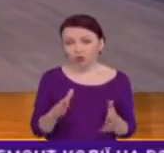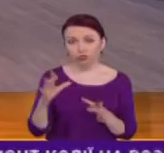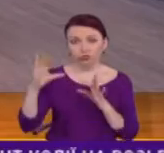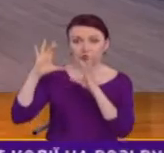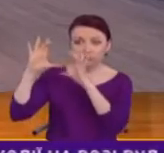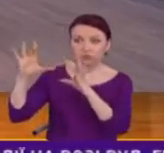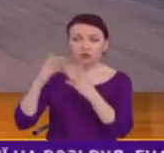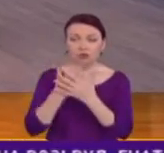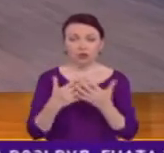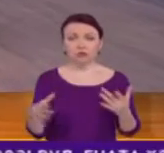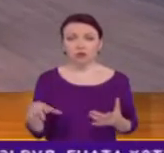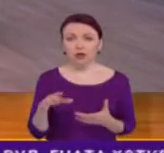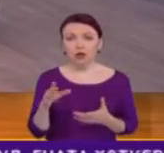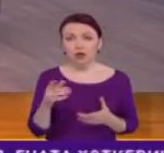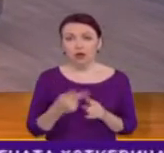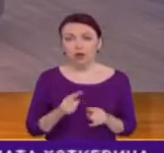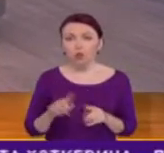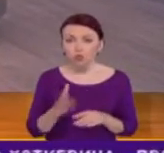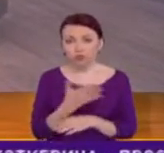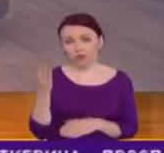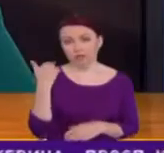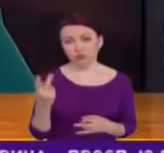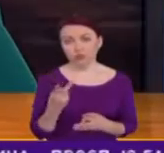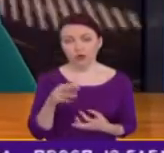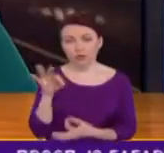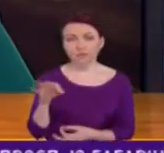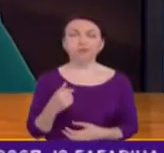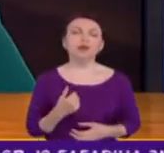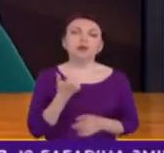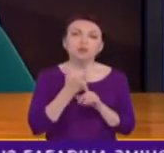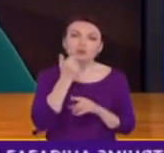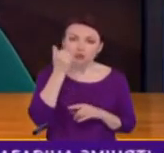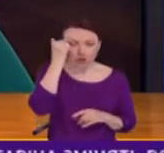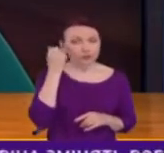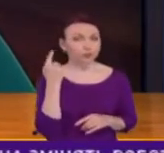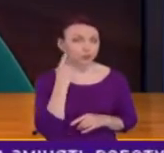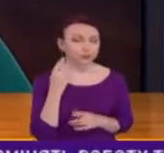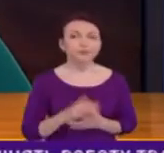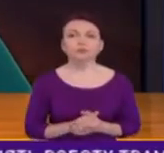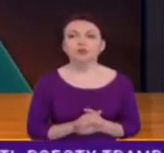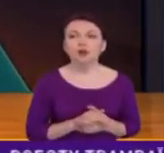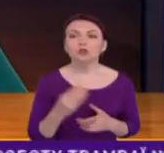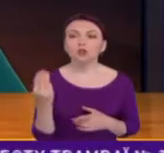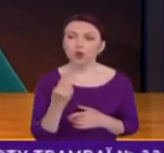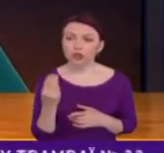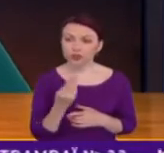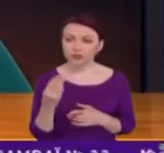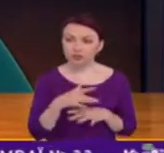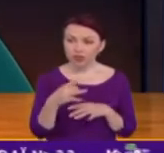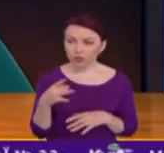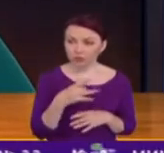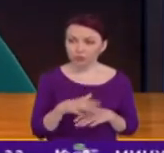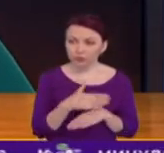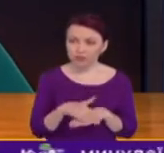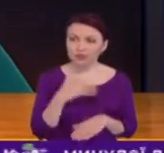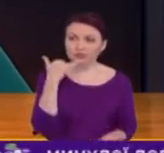багато-багато чогось. Так, пане Сергію, почули. Дуже дякую. Я ще раз хочу троєщинців запросити до розмови. Будь ласка, Троєщини,